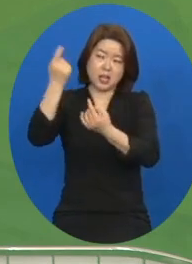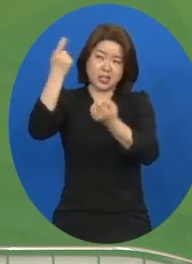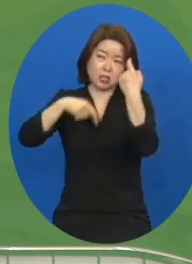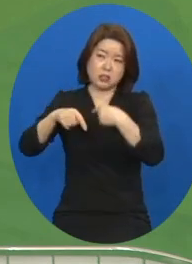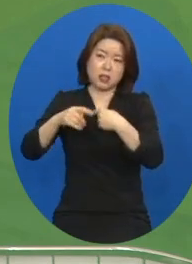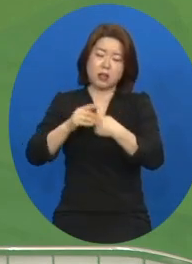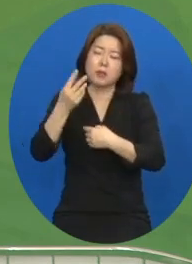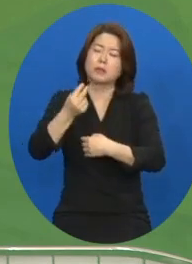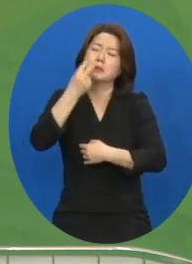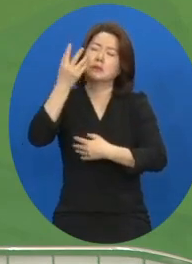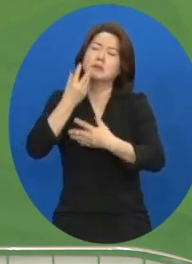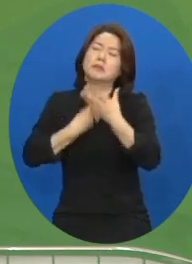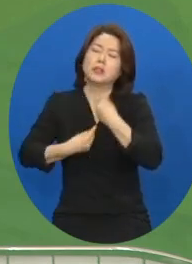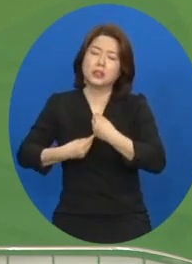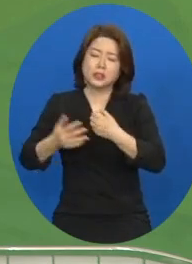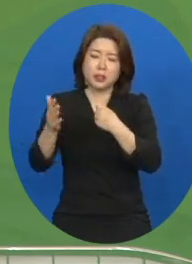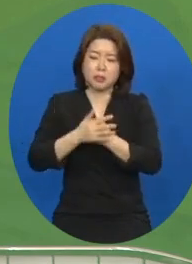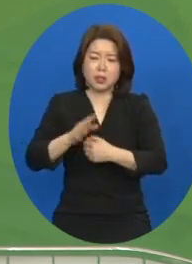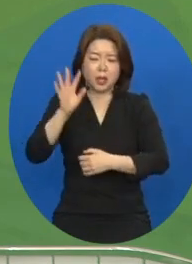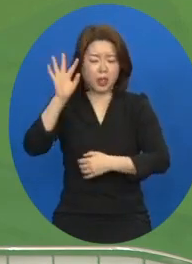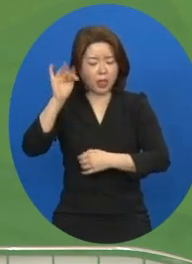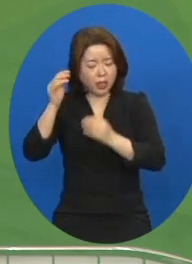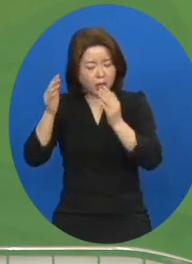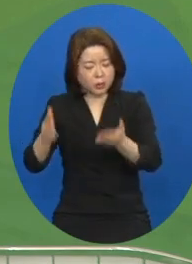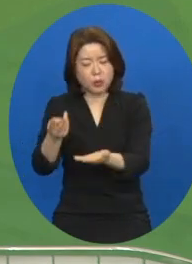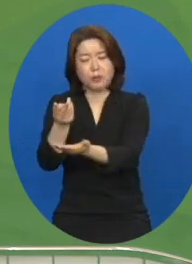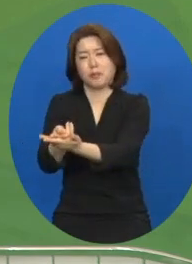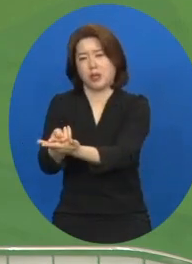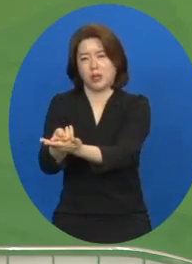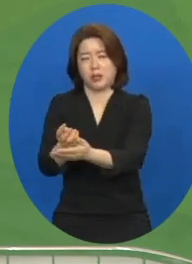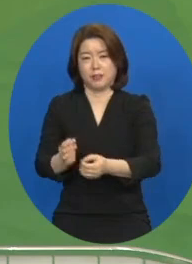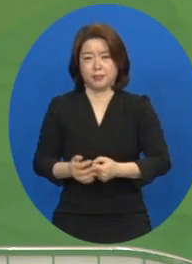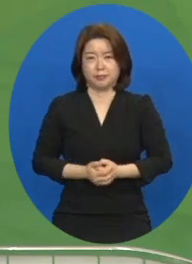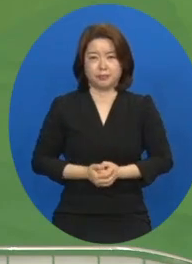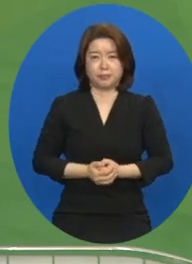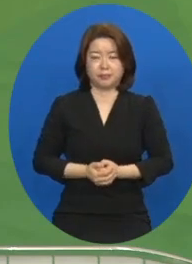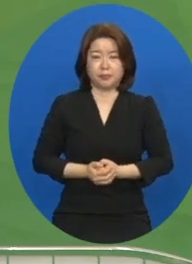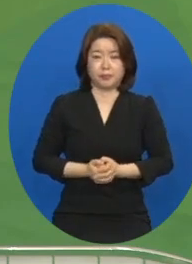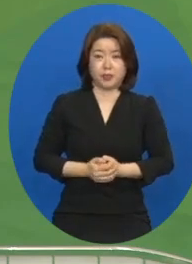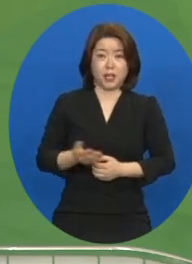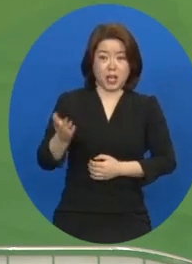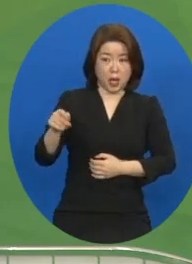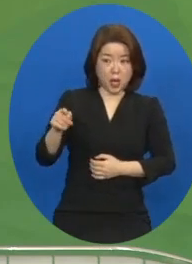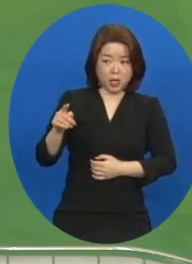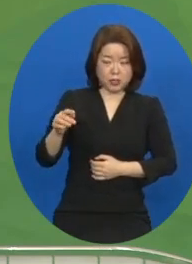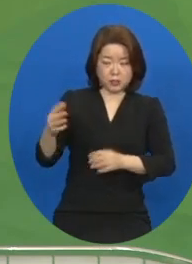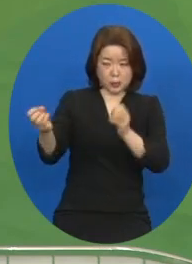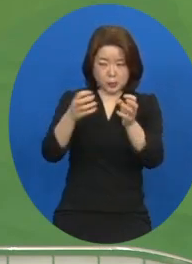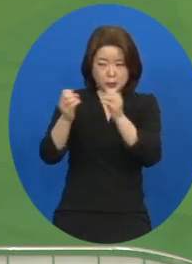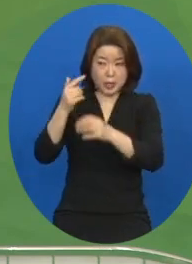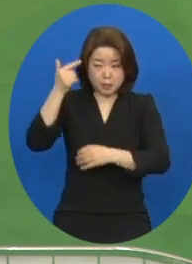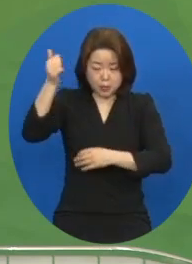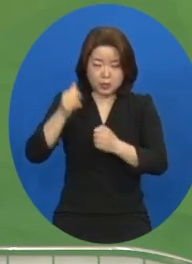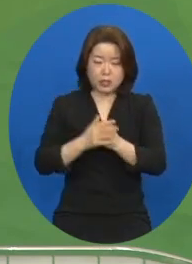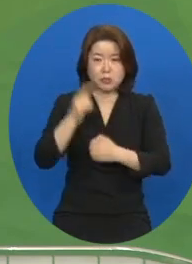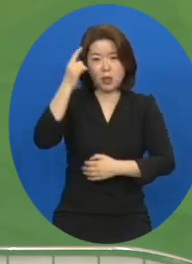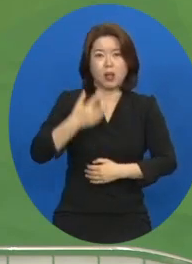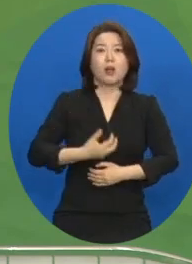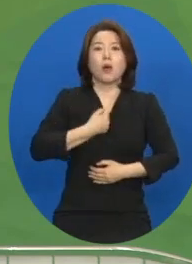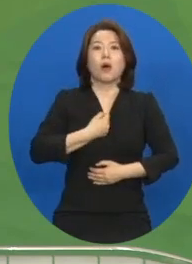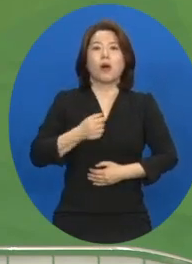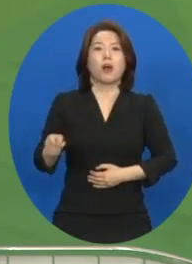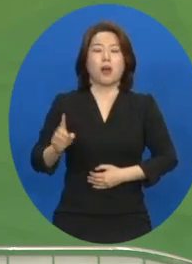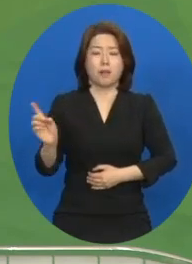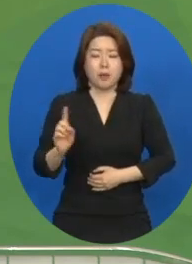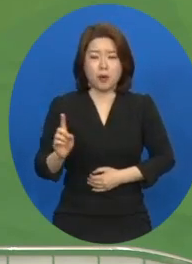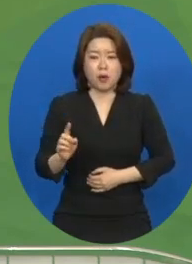흡수하고 그러면서 그분이 하는 이야기가 깜짝 놀랐다는 거예요. 너무 충격을 받았다는 겁니다. 그렇게 말을 잘